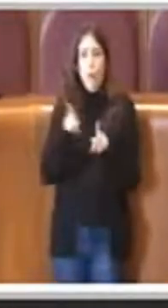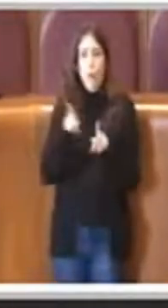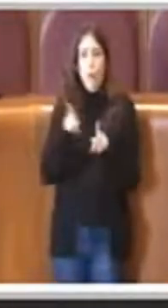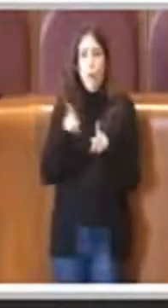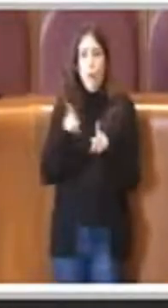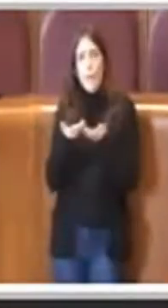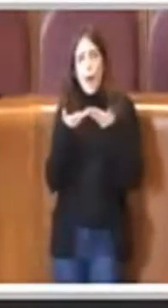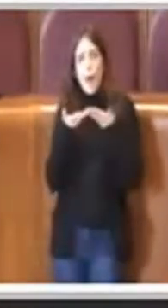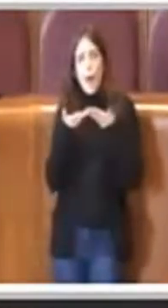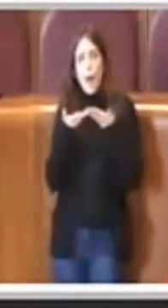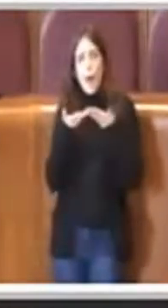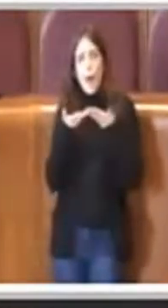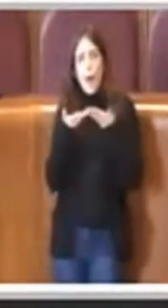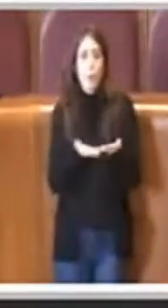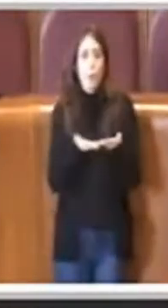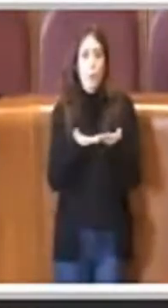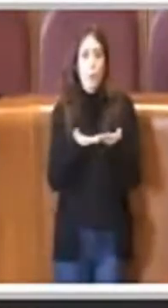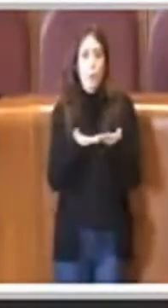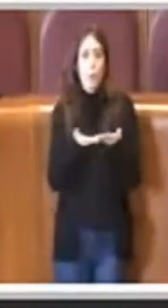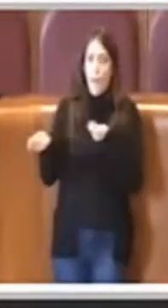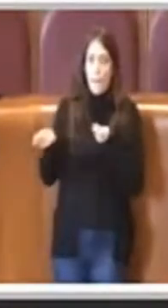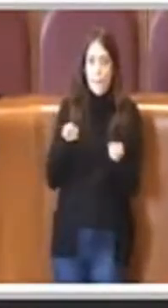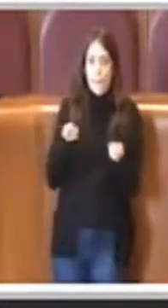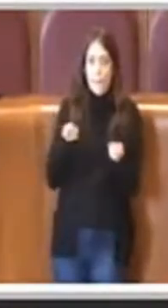ausilio dell'amministrazione